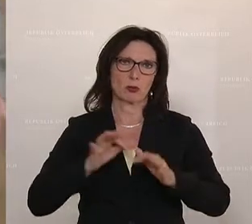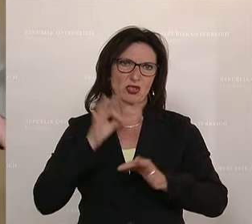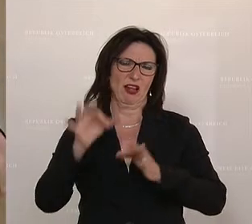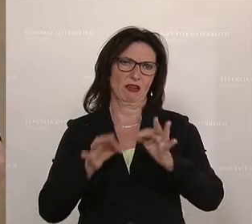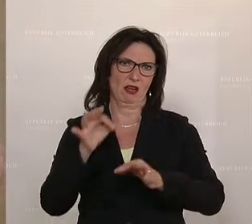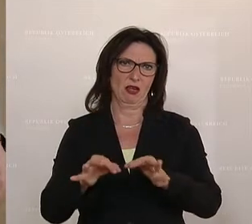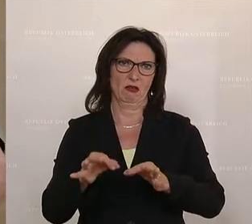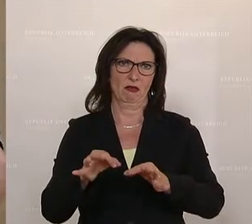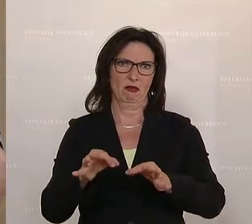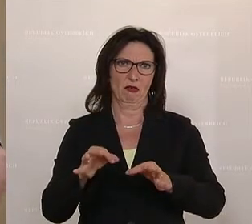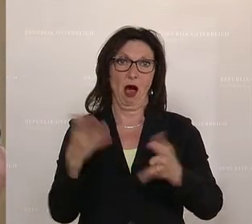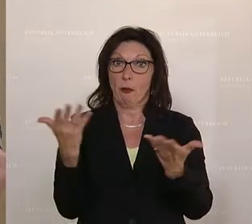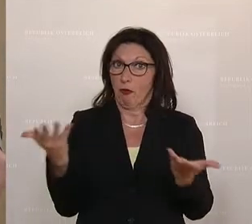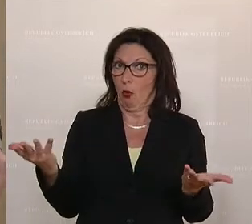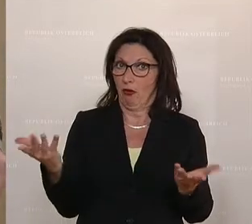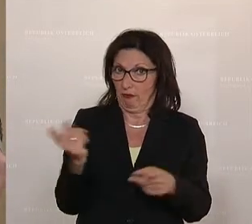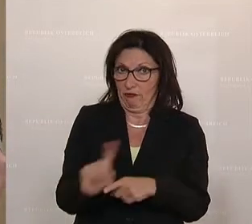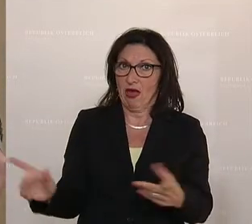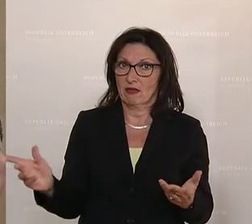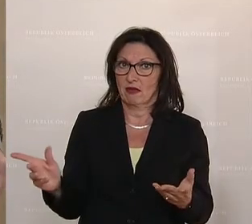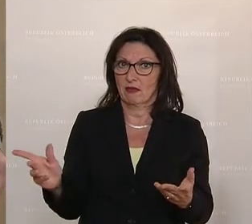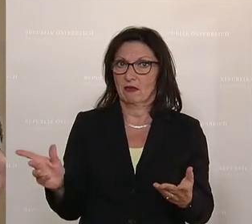Und die vermissen wir. Halten Sie sich an